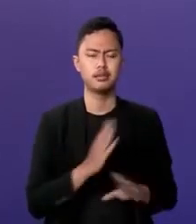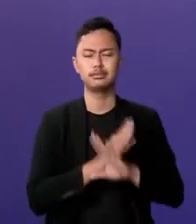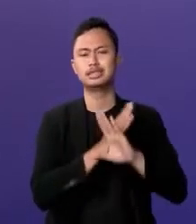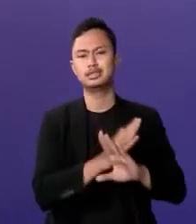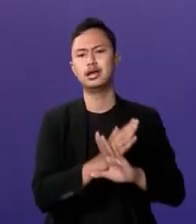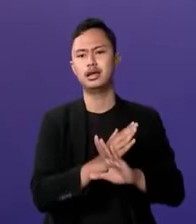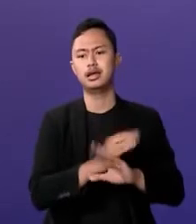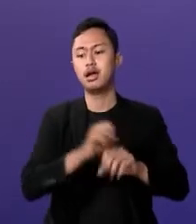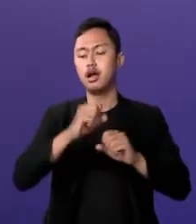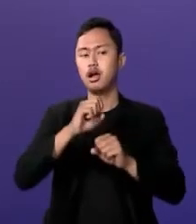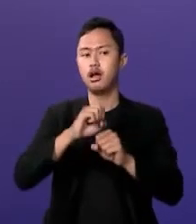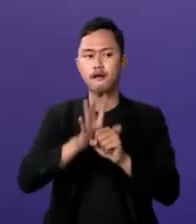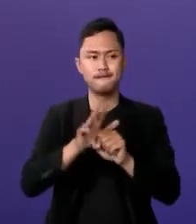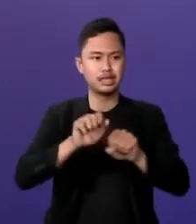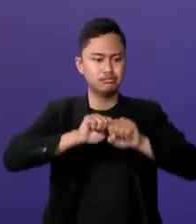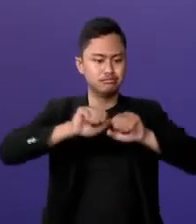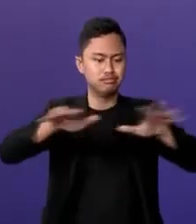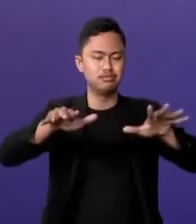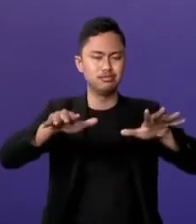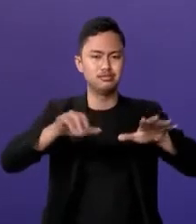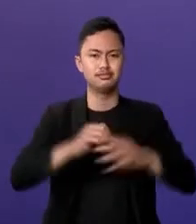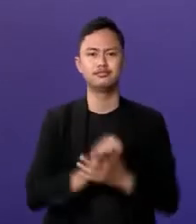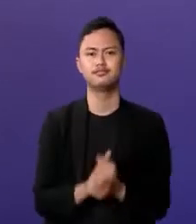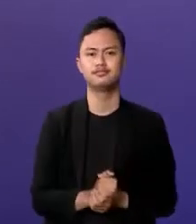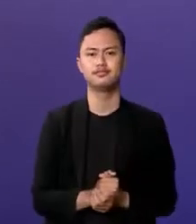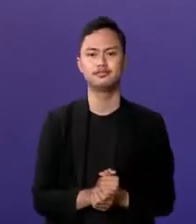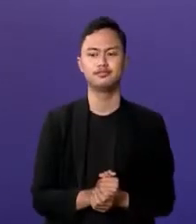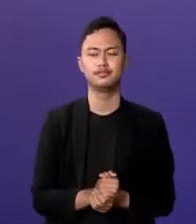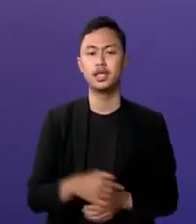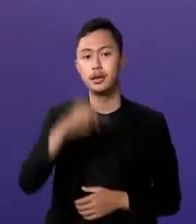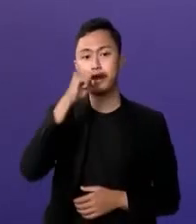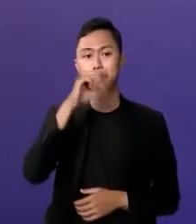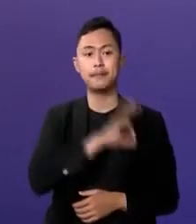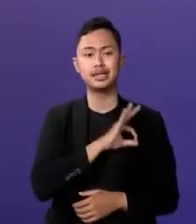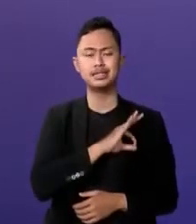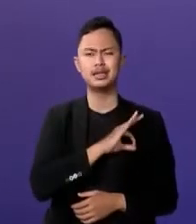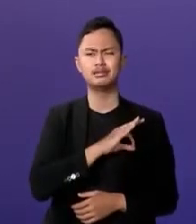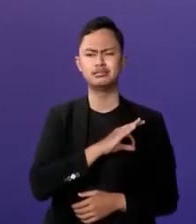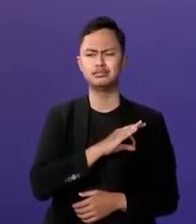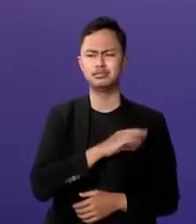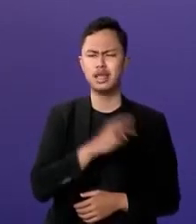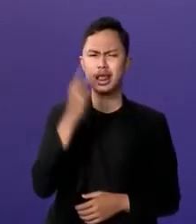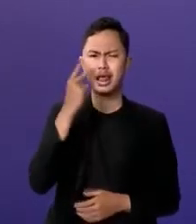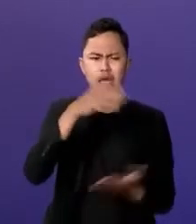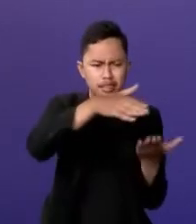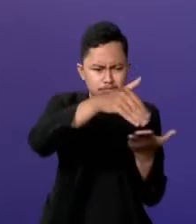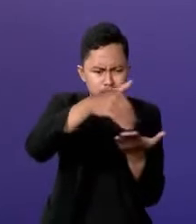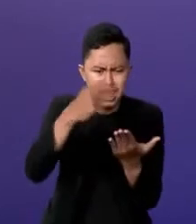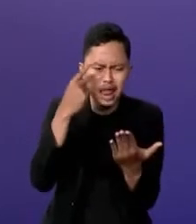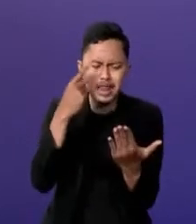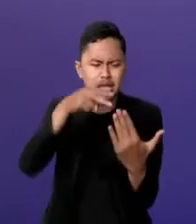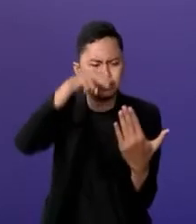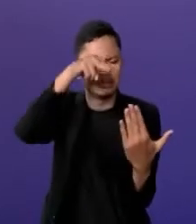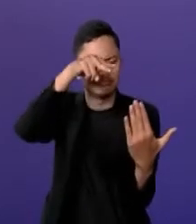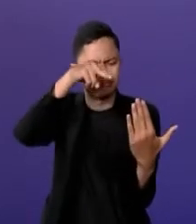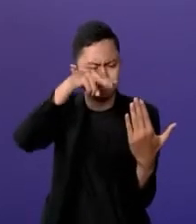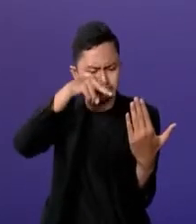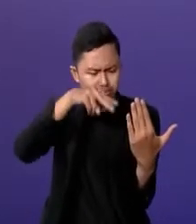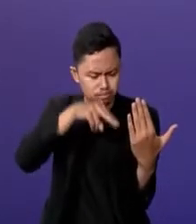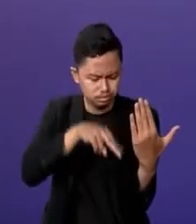untuk penyebaran kofit Oleh karena itu bapak Presiden akan sangat melihat data secara detail